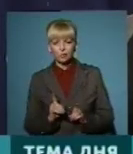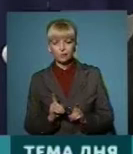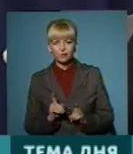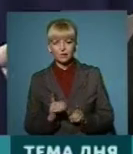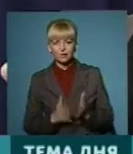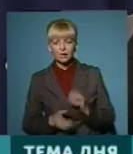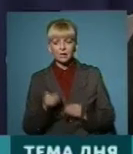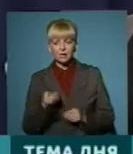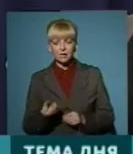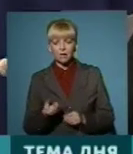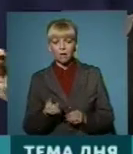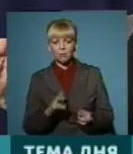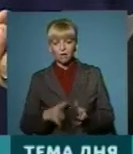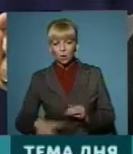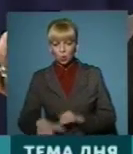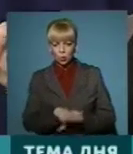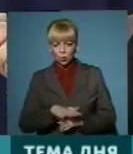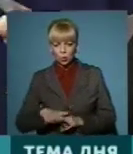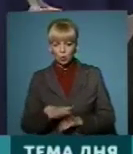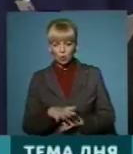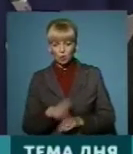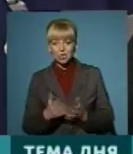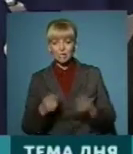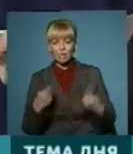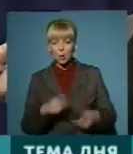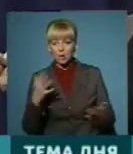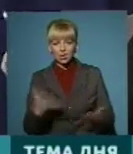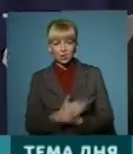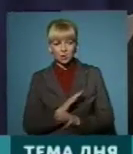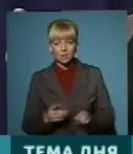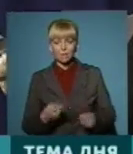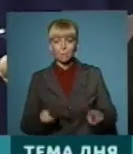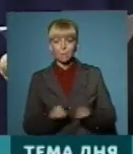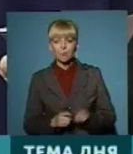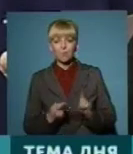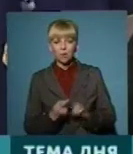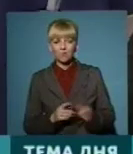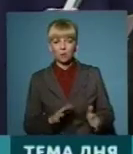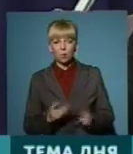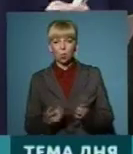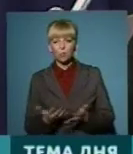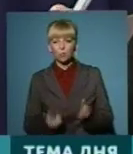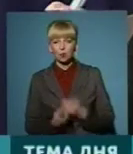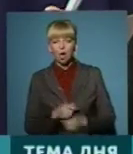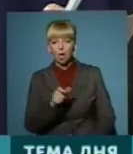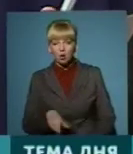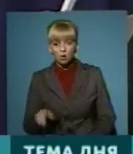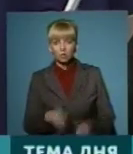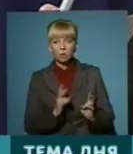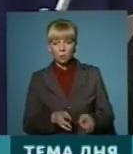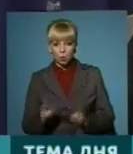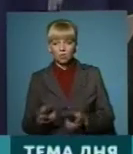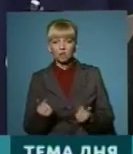якщо там зражені зони, то землю продавати не вдасться. Это первый такой момент, который возник. А то, что люди пострадали,